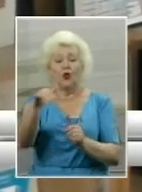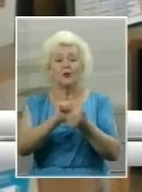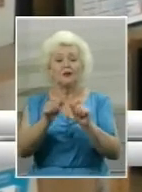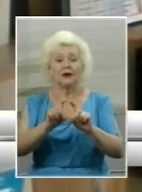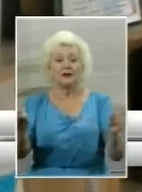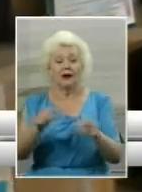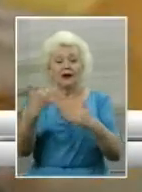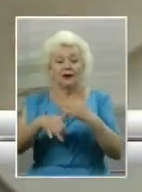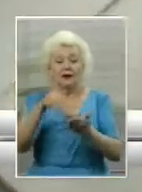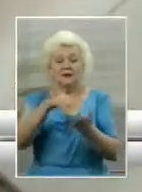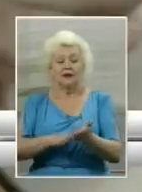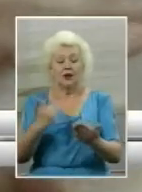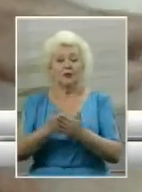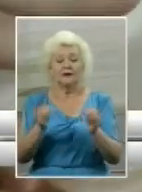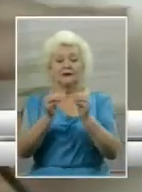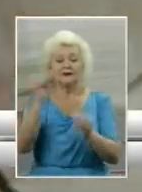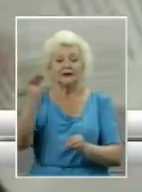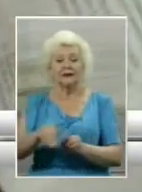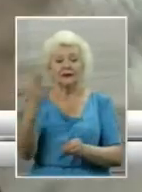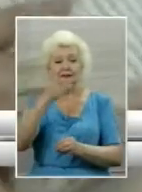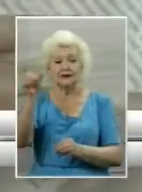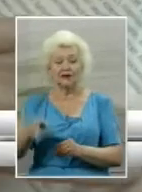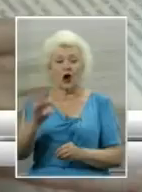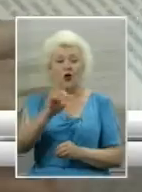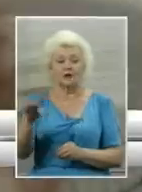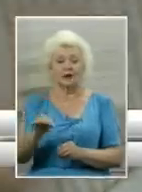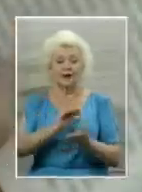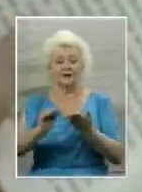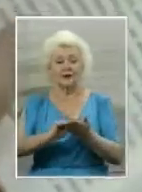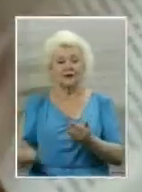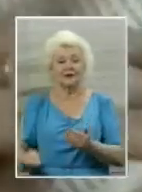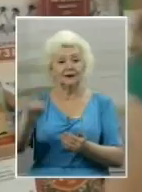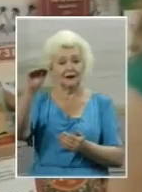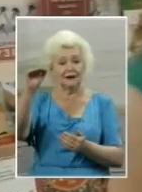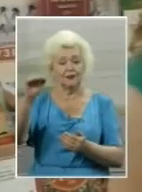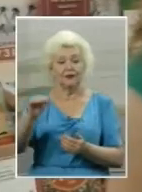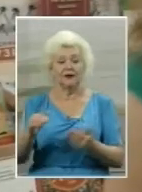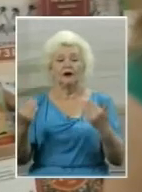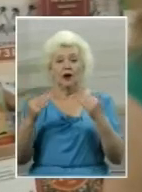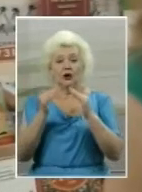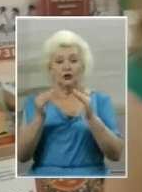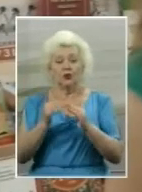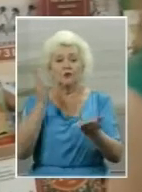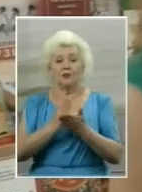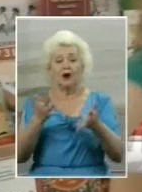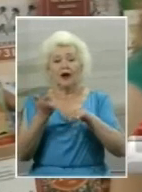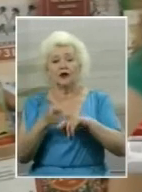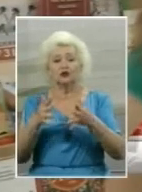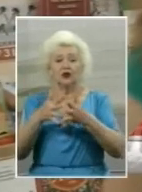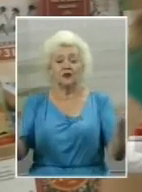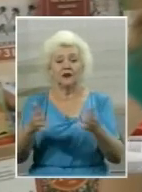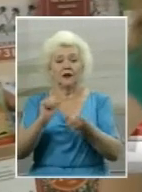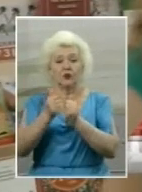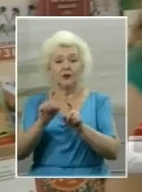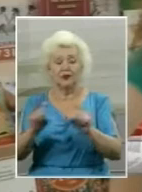Херсона зареєстровано близько 10 тисяч читачів. Оксана записана з дитинства. Вдома я маю дуже велику бібліотеку. Мої батьки